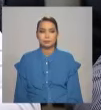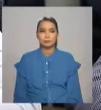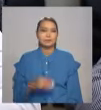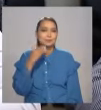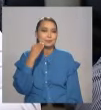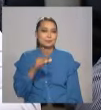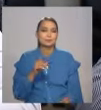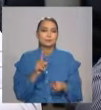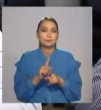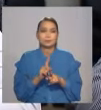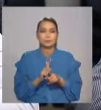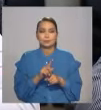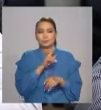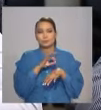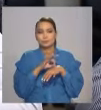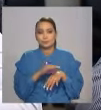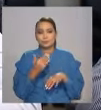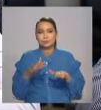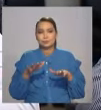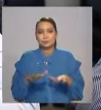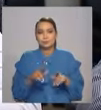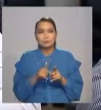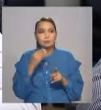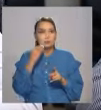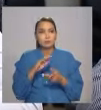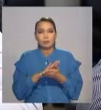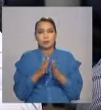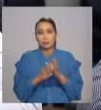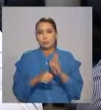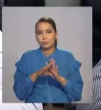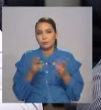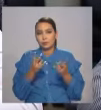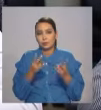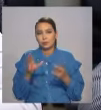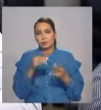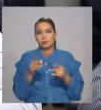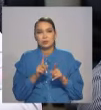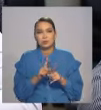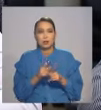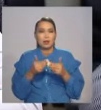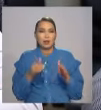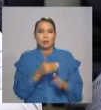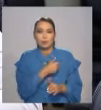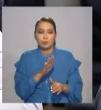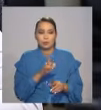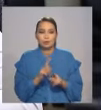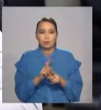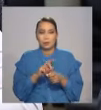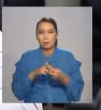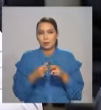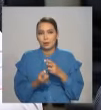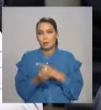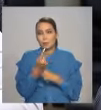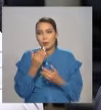Сапалы дерекпен дәйек ұсыну кезінде әдетте жергілікті деңгейде жағдай бұрмаланады. Ешкім ашықтықты қаламайтындықтан осындай олқылыққа жол